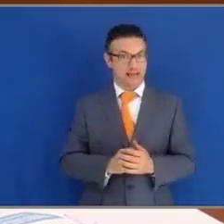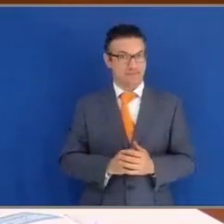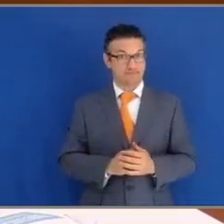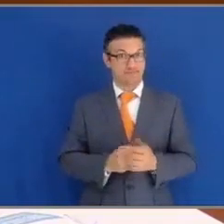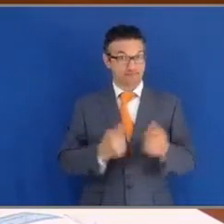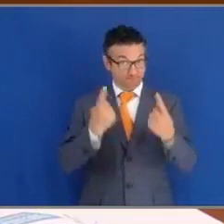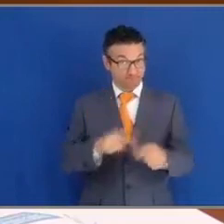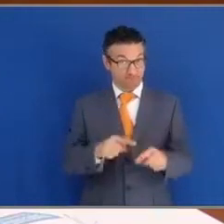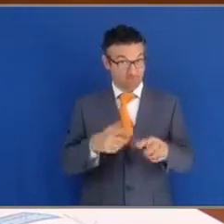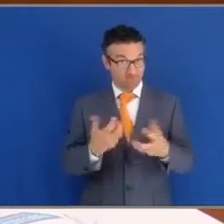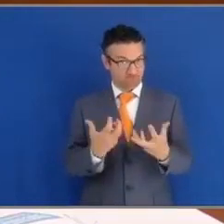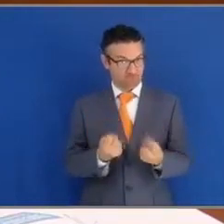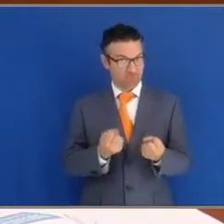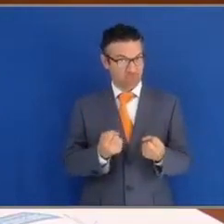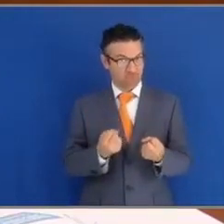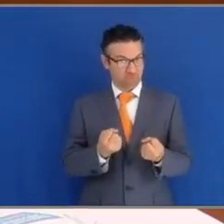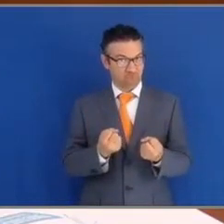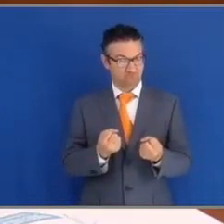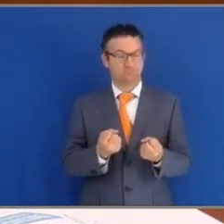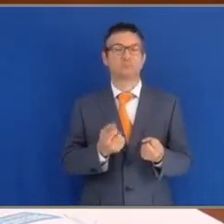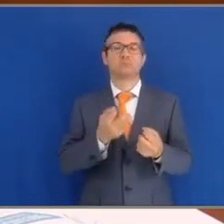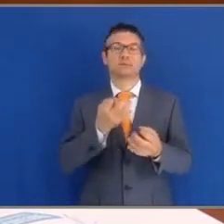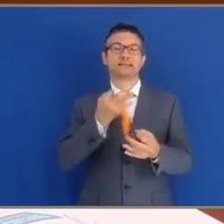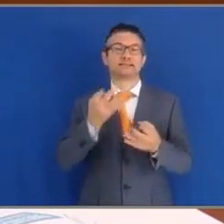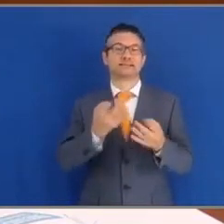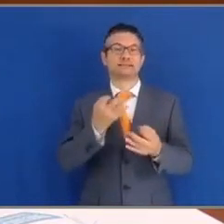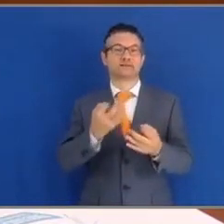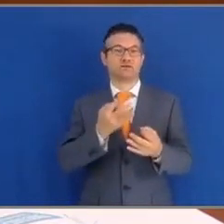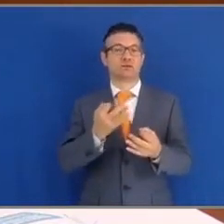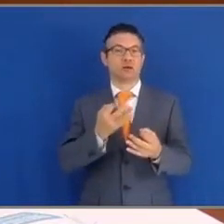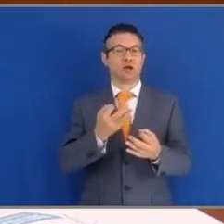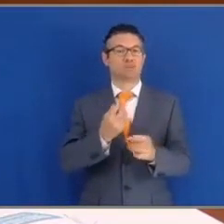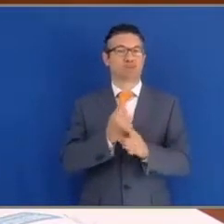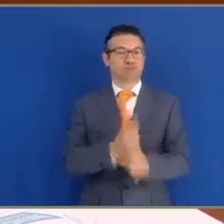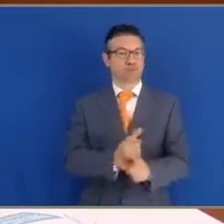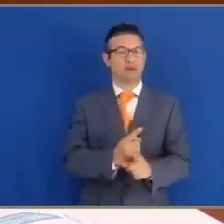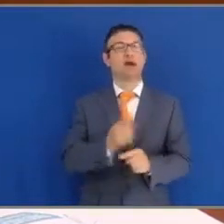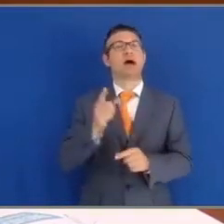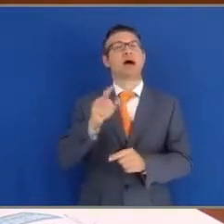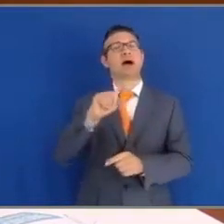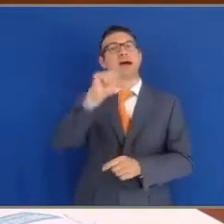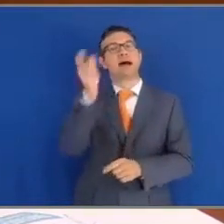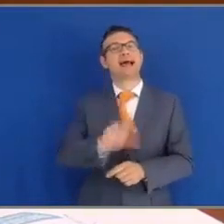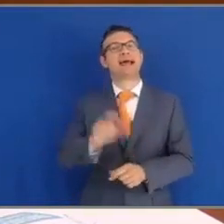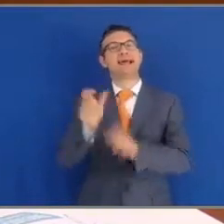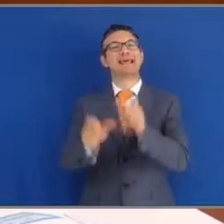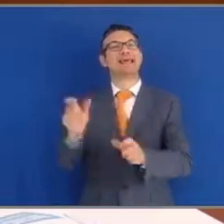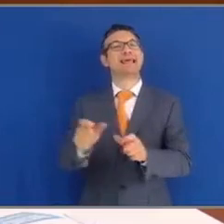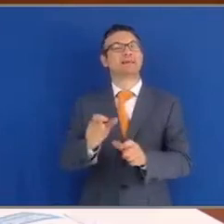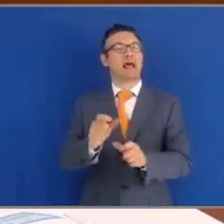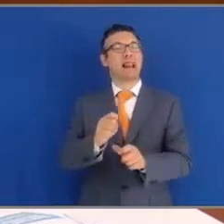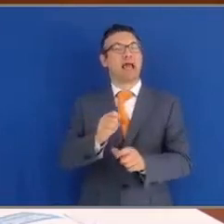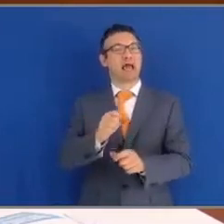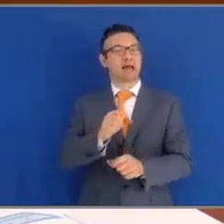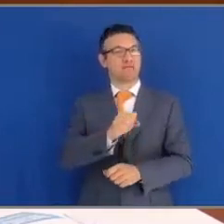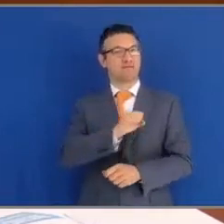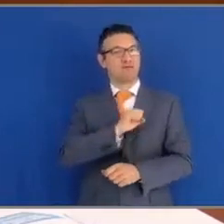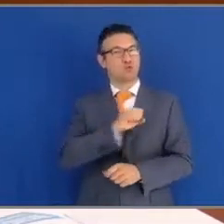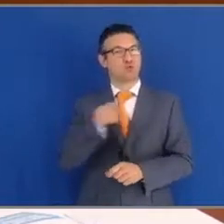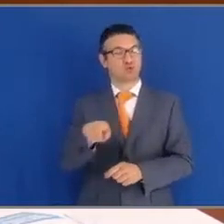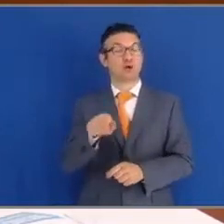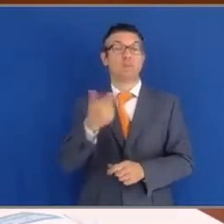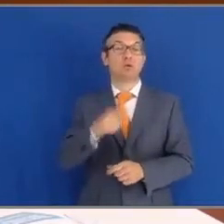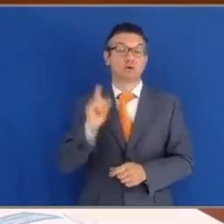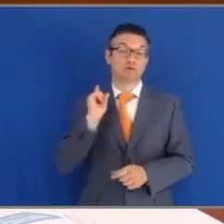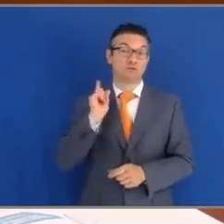concretamente, crescerà anche la fiducia degli italiani nel futuro, che è la grande assente di questo momento. Quindi